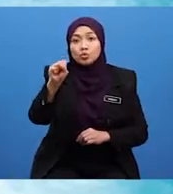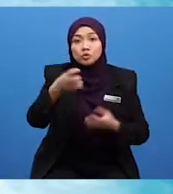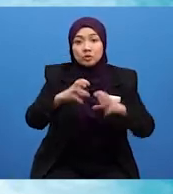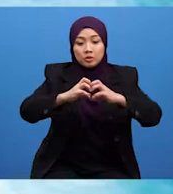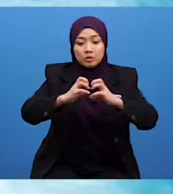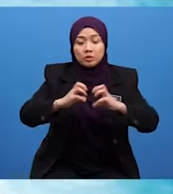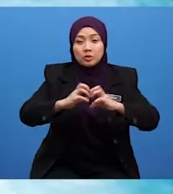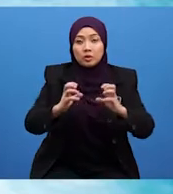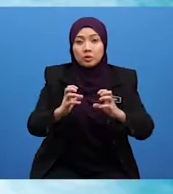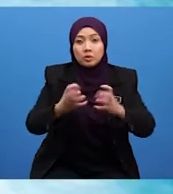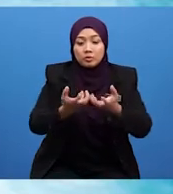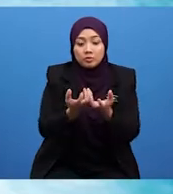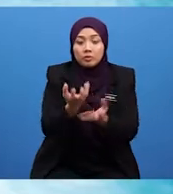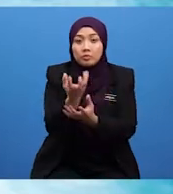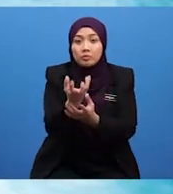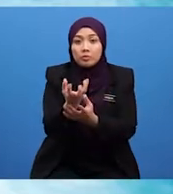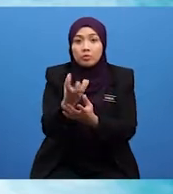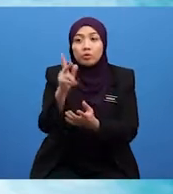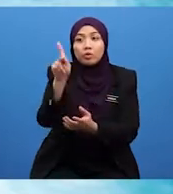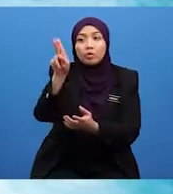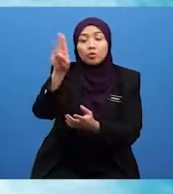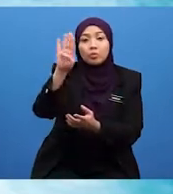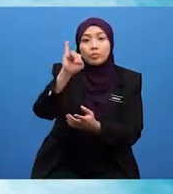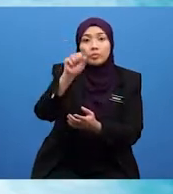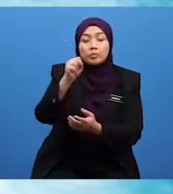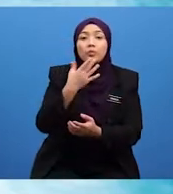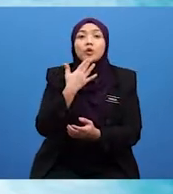untuk menentukan sifat kimia bahan.